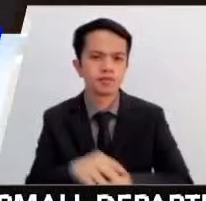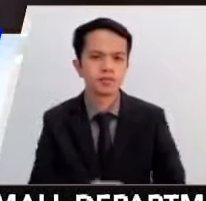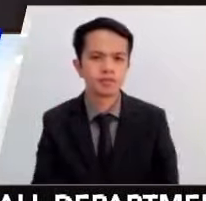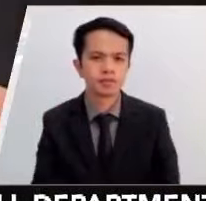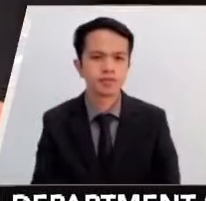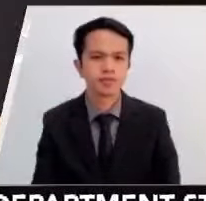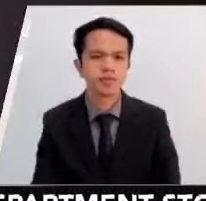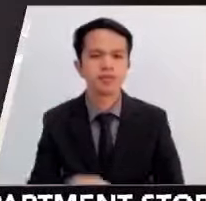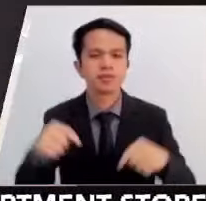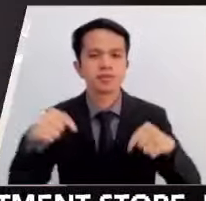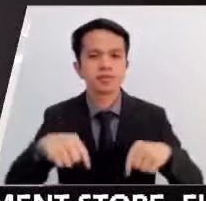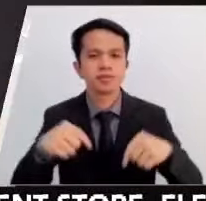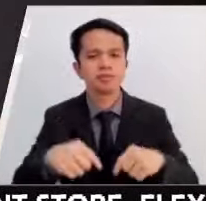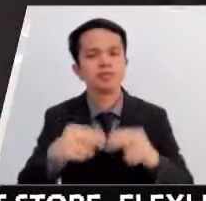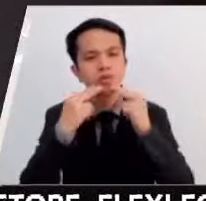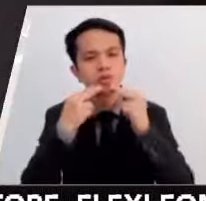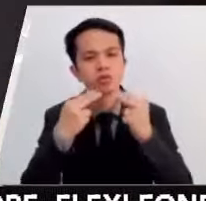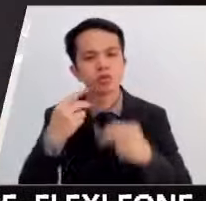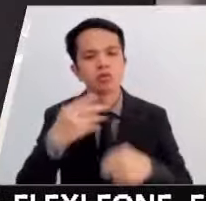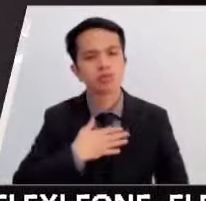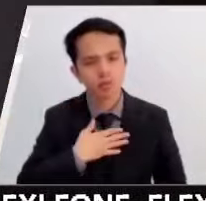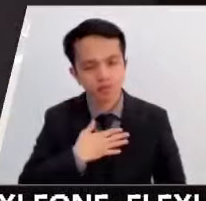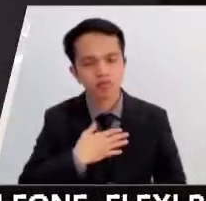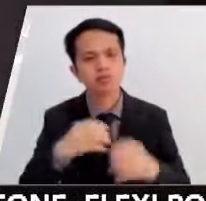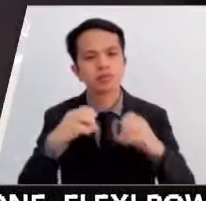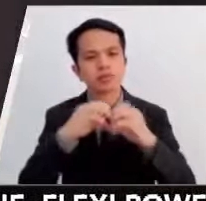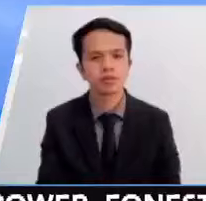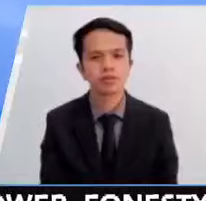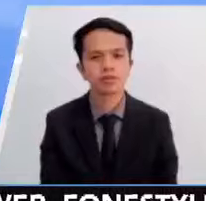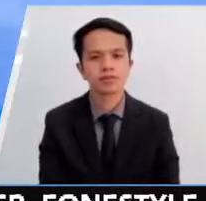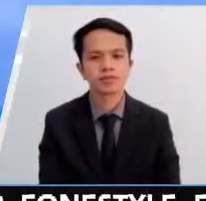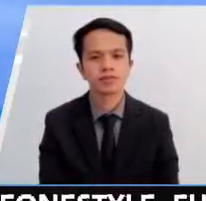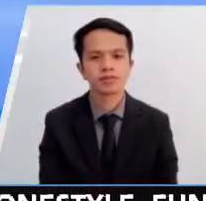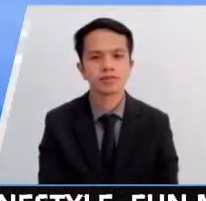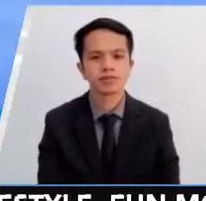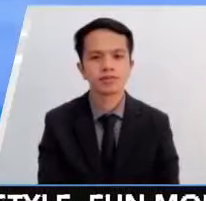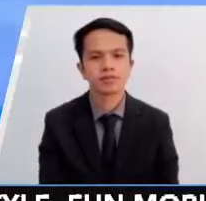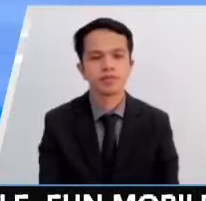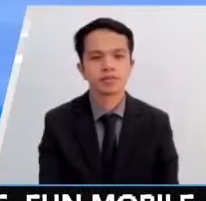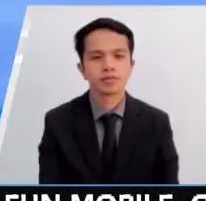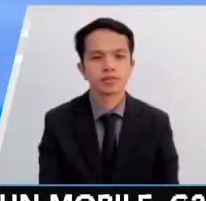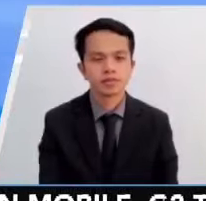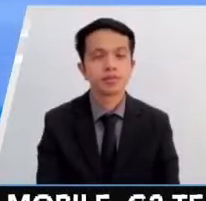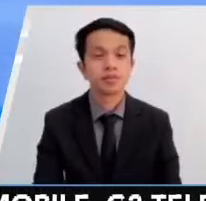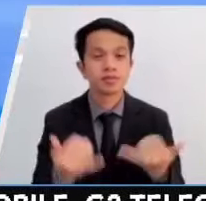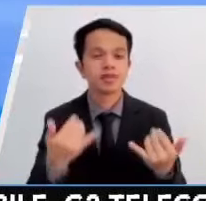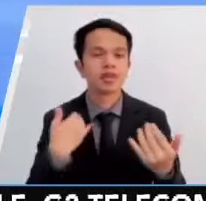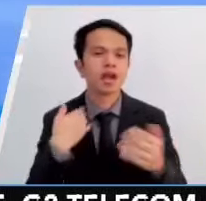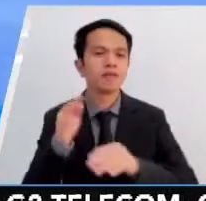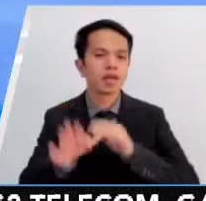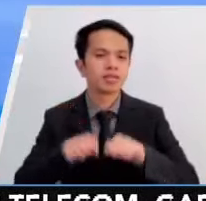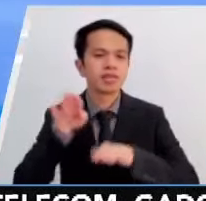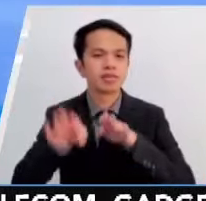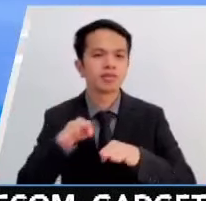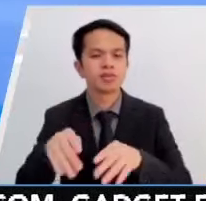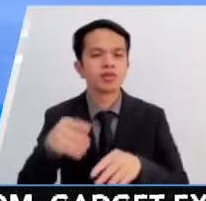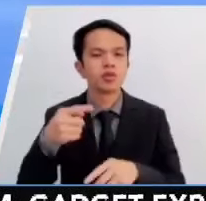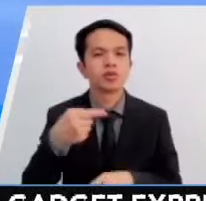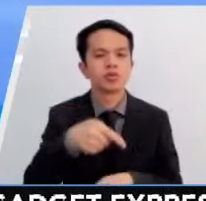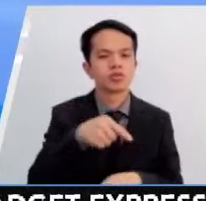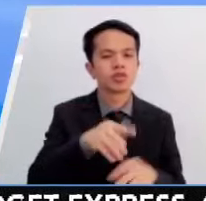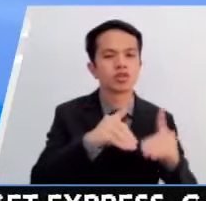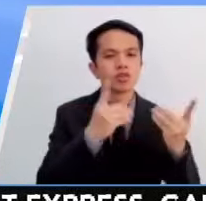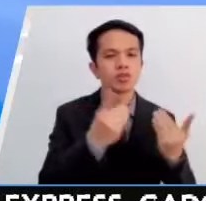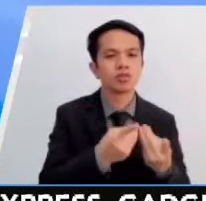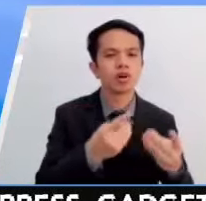Apresto, nagbabalita para sa GMA Integrated News. May mga hakbang na raw na ginagawa ang Department of National Defense kasunod